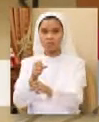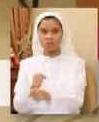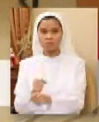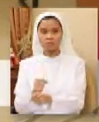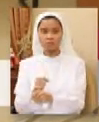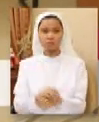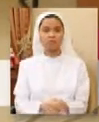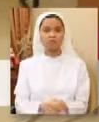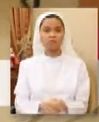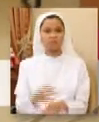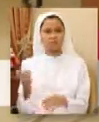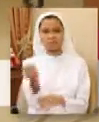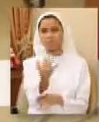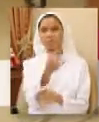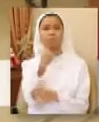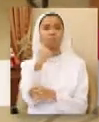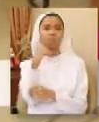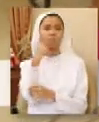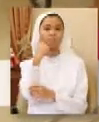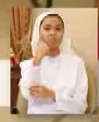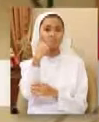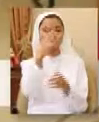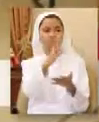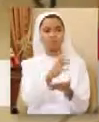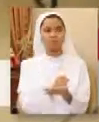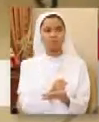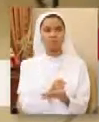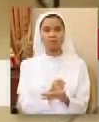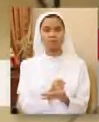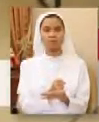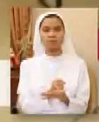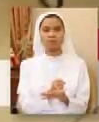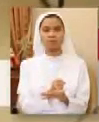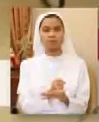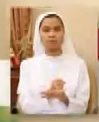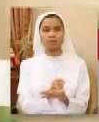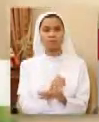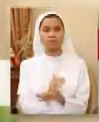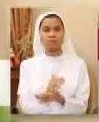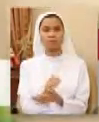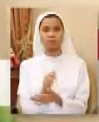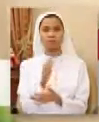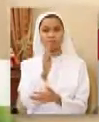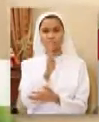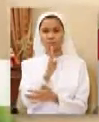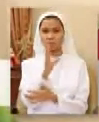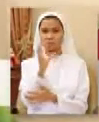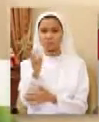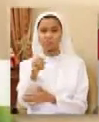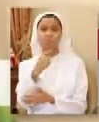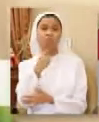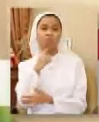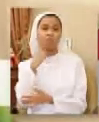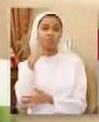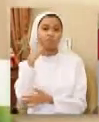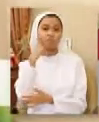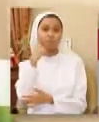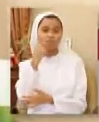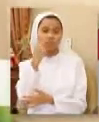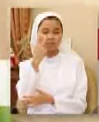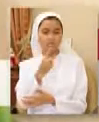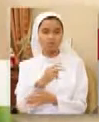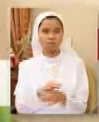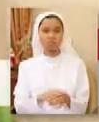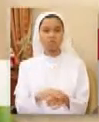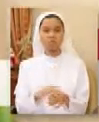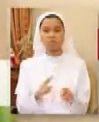entire Calabanga. Ilan sila, sister? Ilan sila nag-gather doon? Na-identify po doon, 40 plus okay. na deaf. Okay. Pero po,